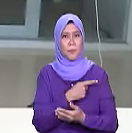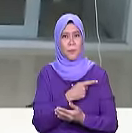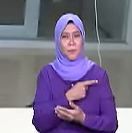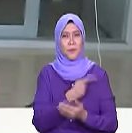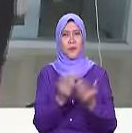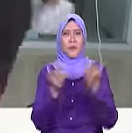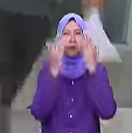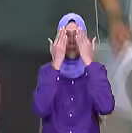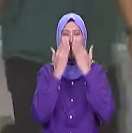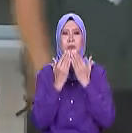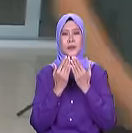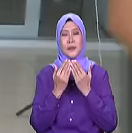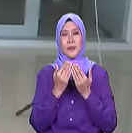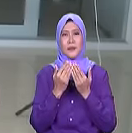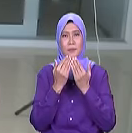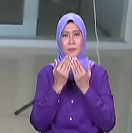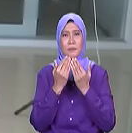Kami bersyukurlah anaknya.